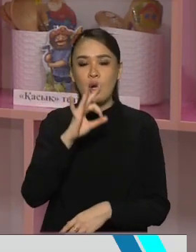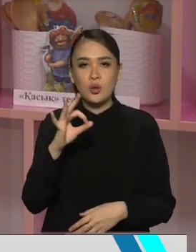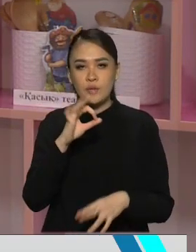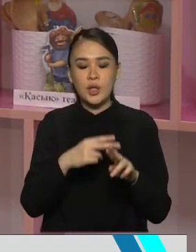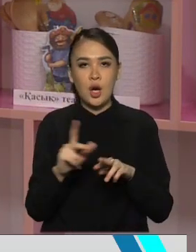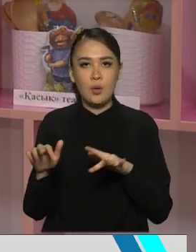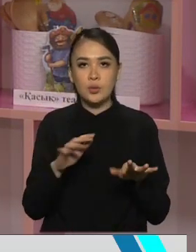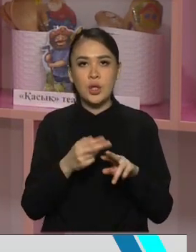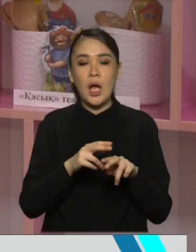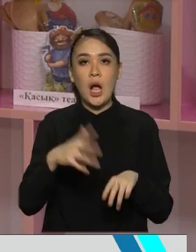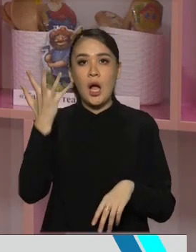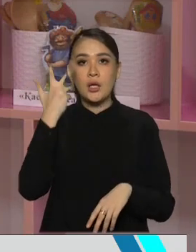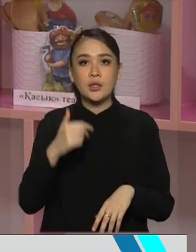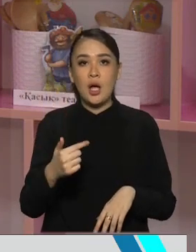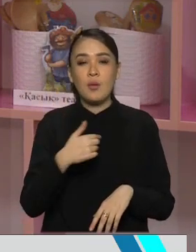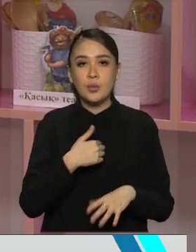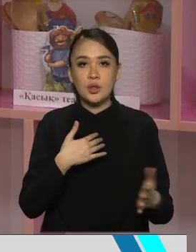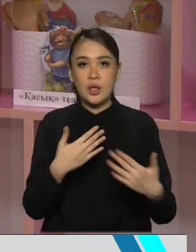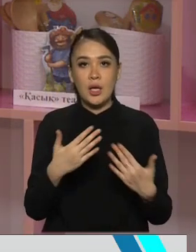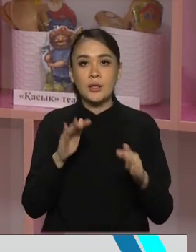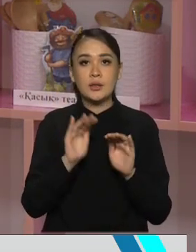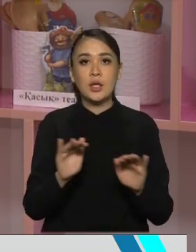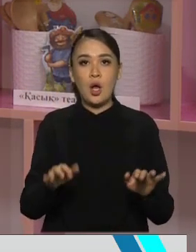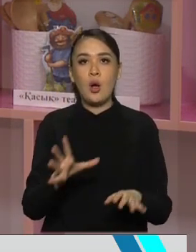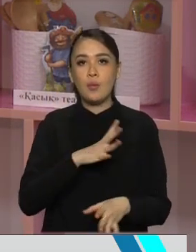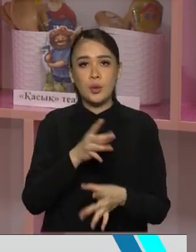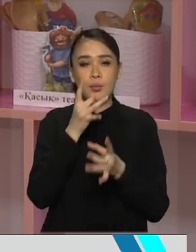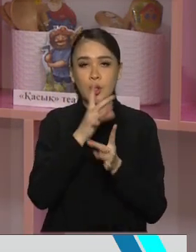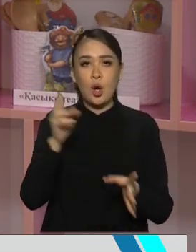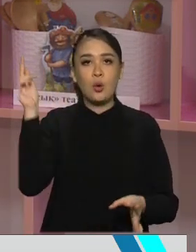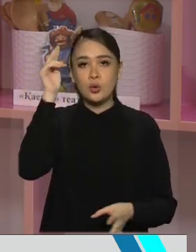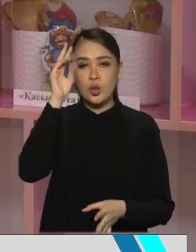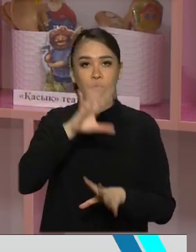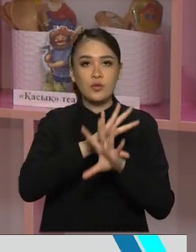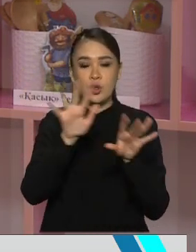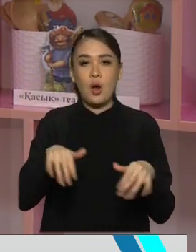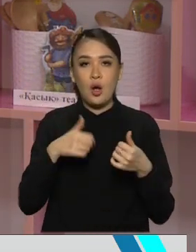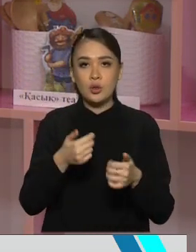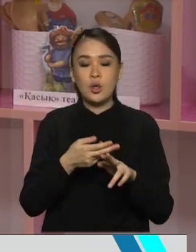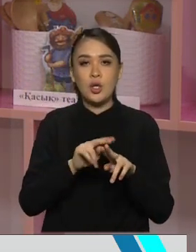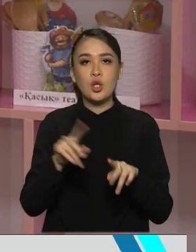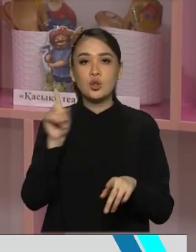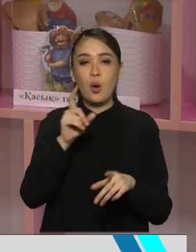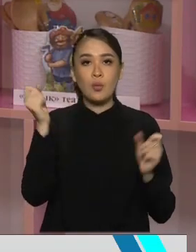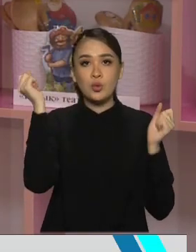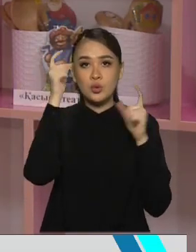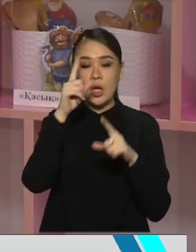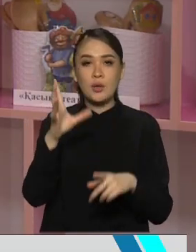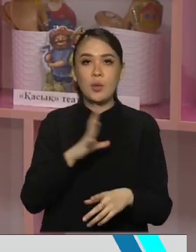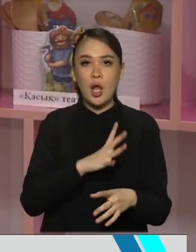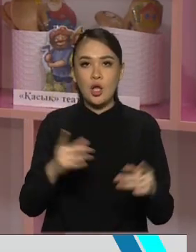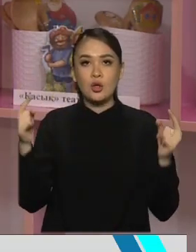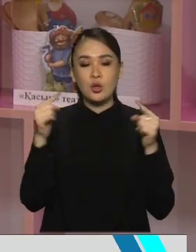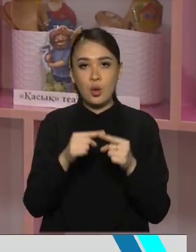коммуникации. Когда мы начинаем взаимодействовать с ребенком, он прекрасно обучаем, и все идет вперед. Вот. Но чтобы выяснить, действительно ли